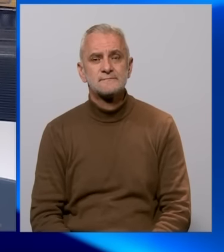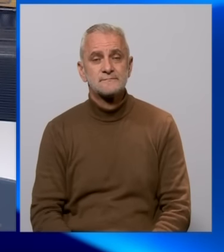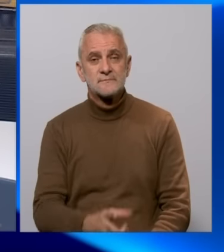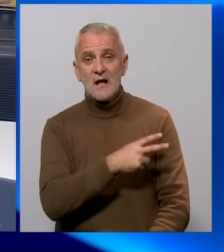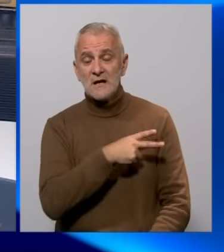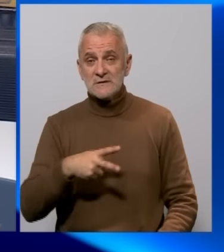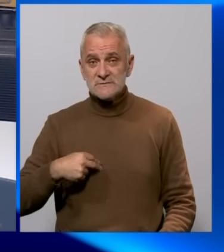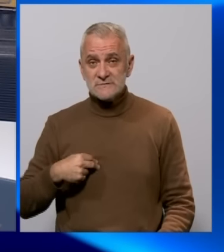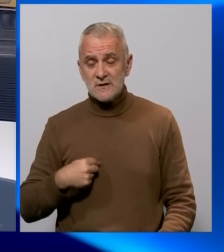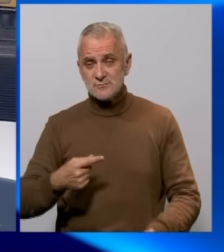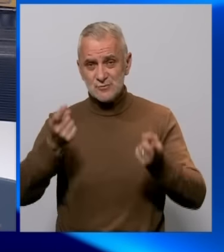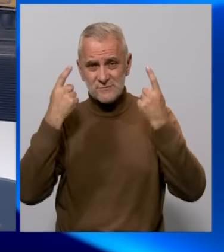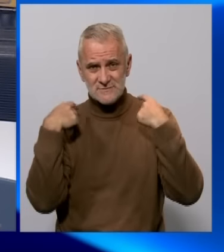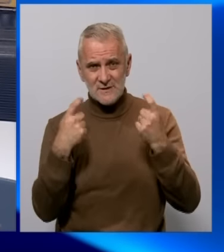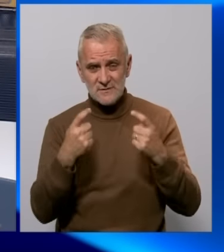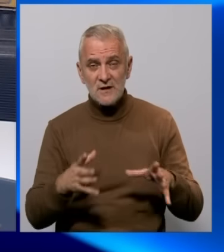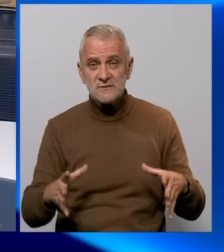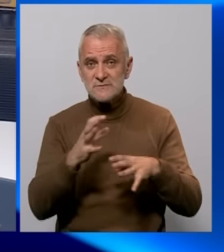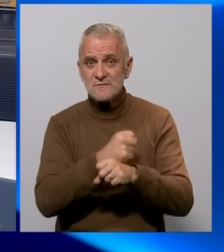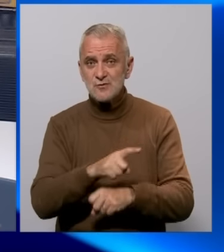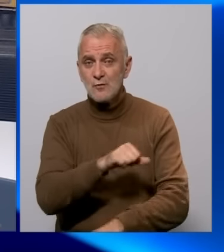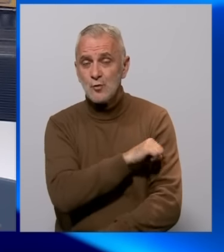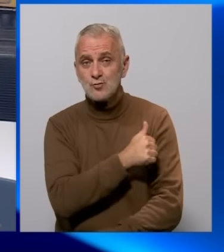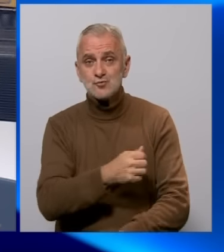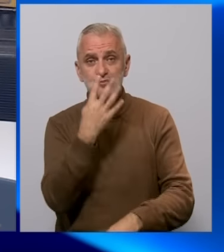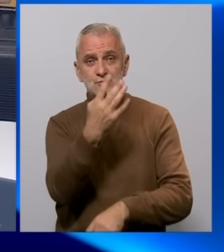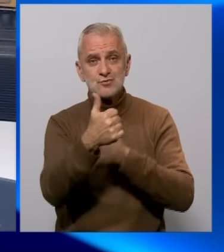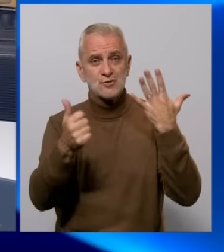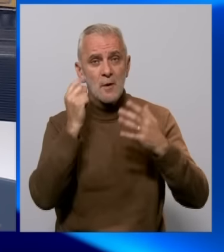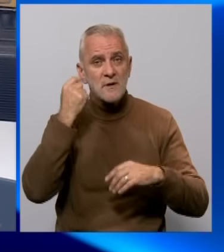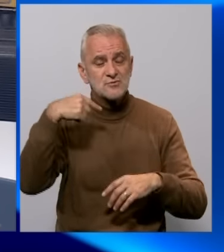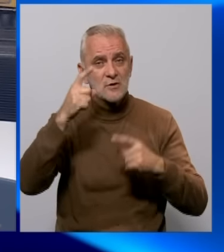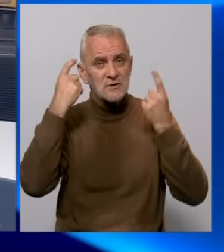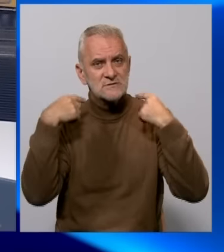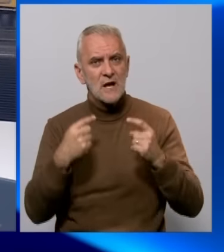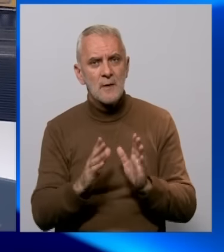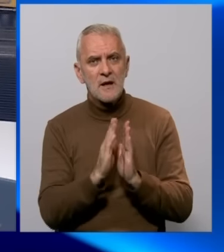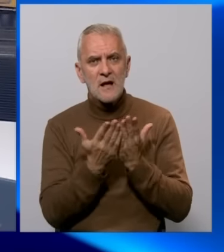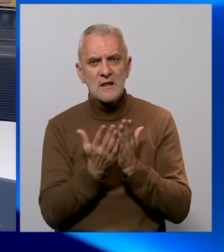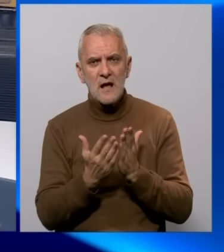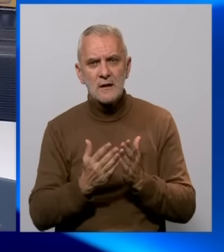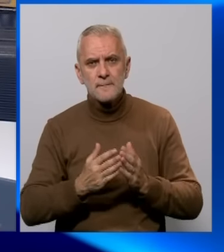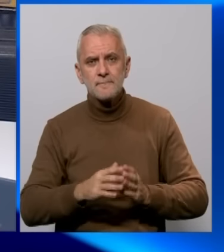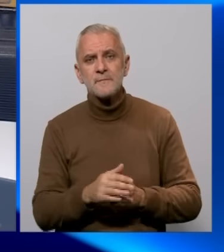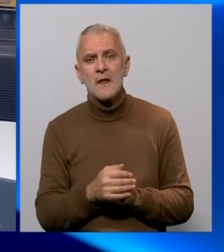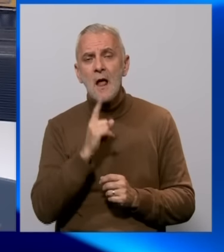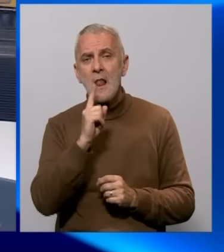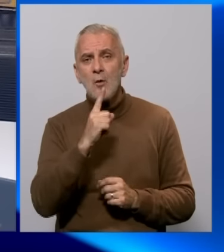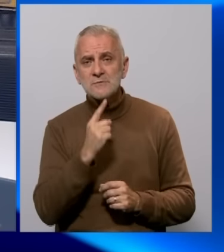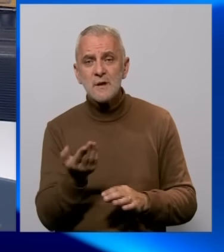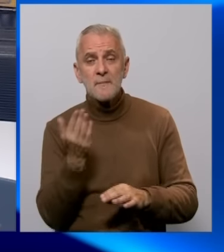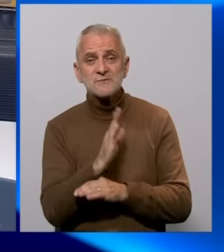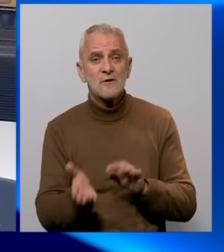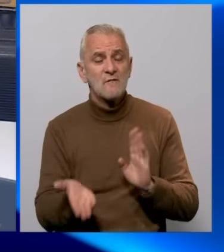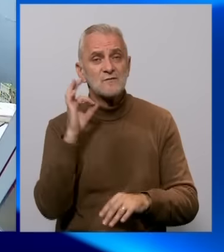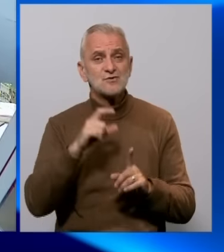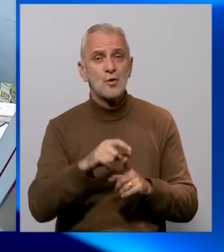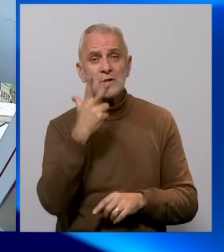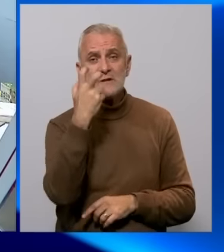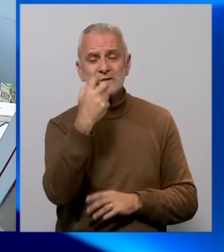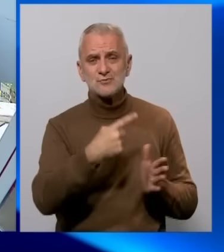Na Zagrebačkom Velesajmu završava ovogodišnji 46. Međunarodni sajam knjiga Interliber, na kojem se